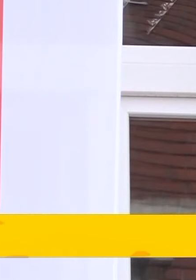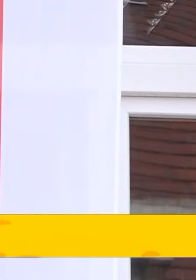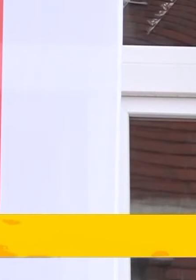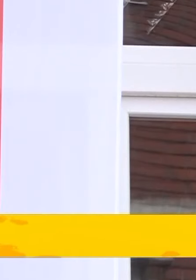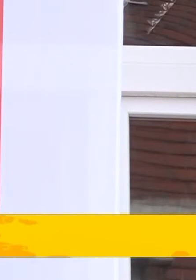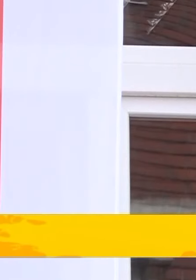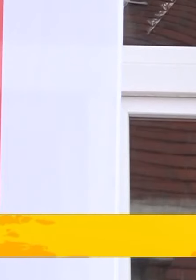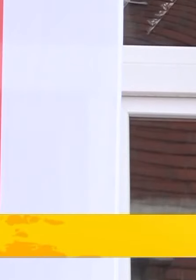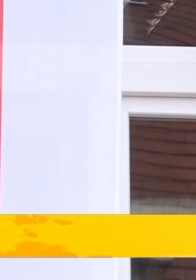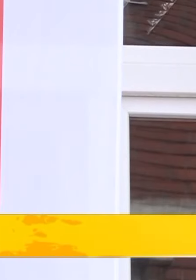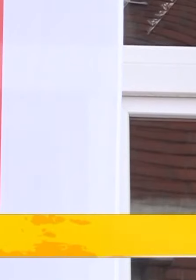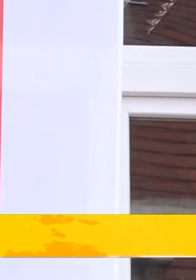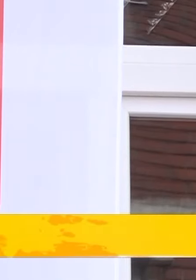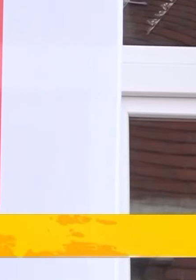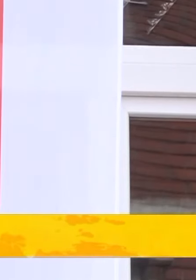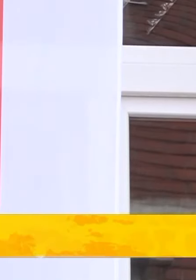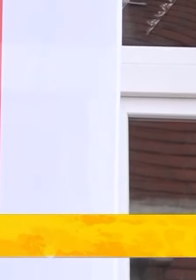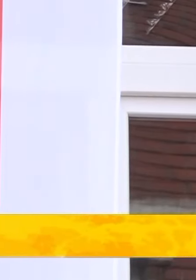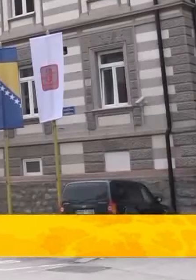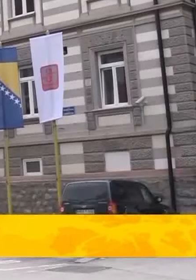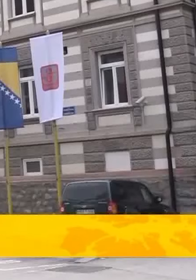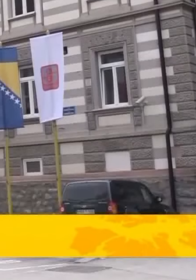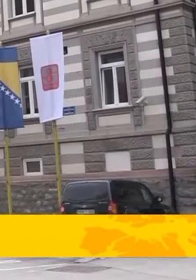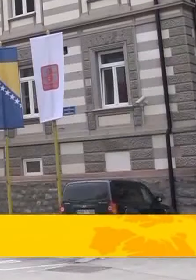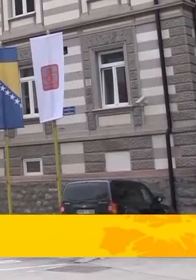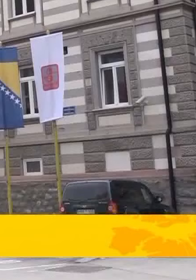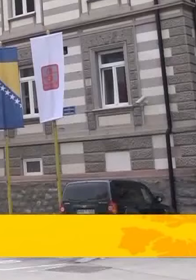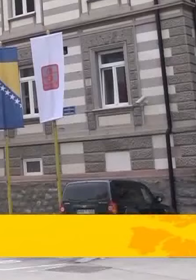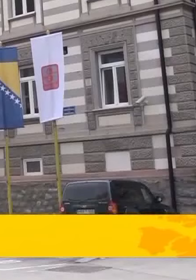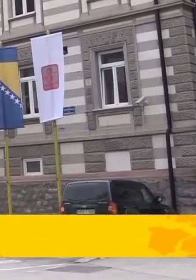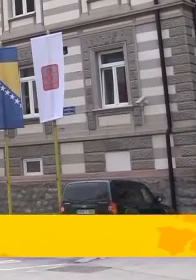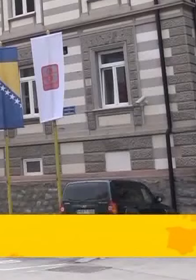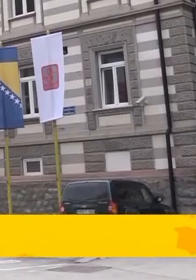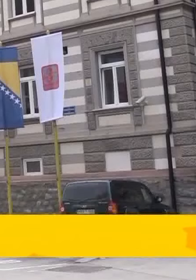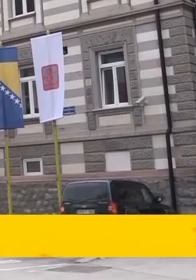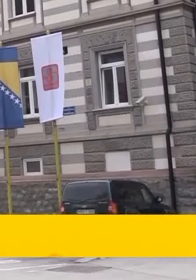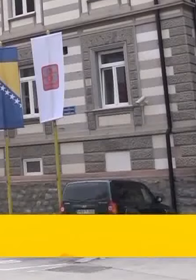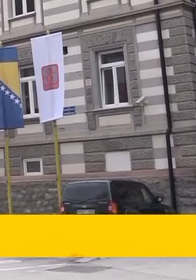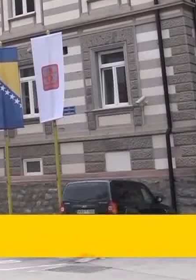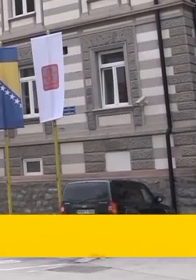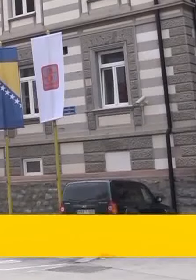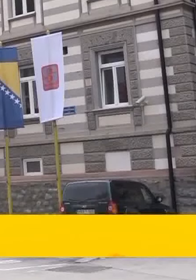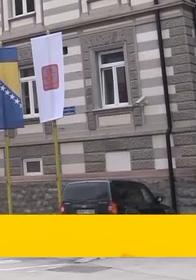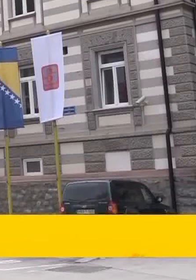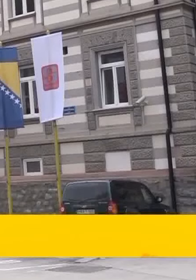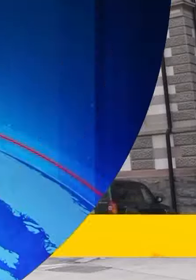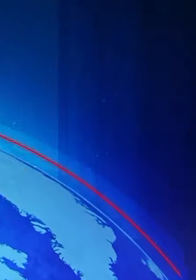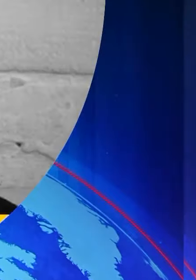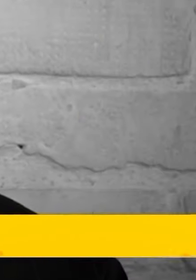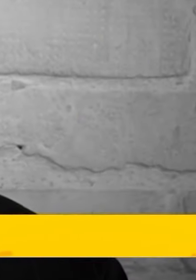promjene, za ove izbore nisu dogovorili jednog kandidata za prvog čovjeka grada. Trenutno su izvjesna tri